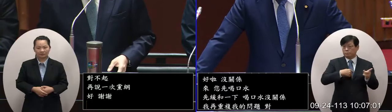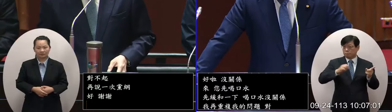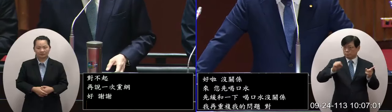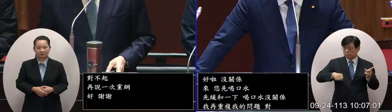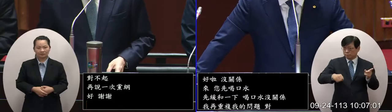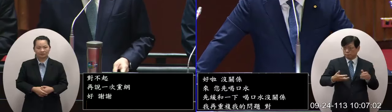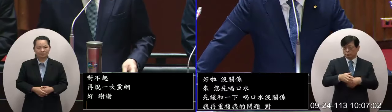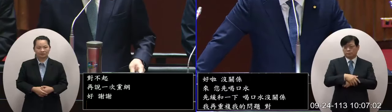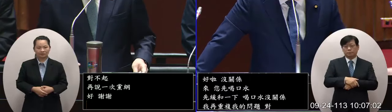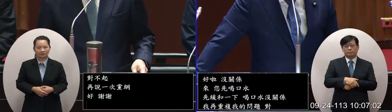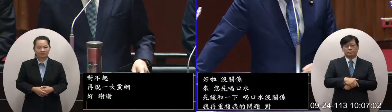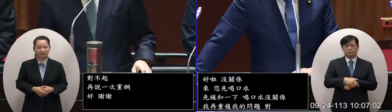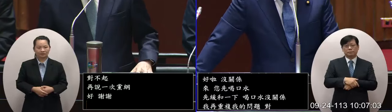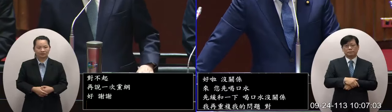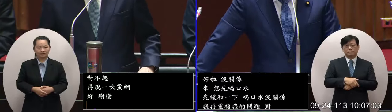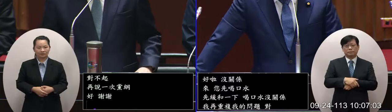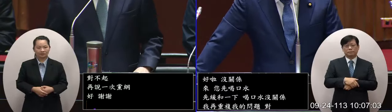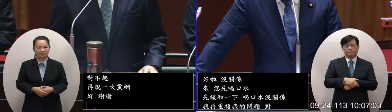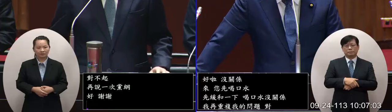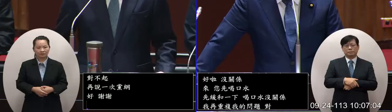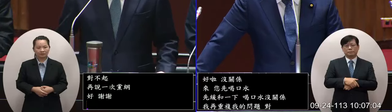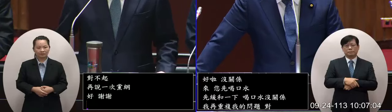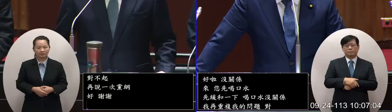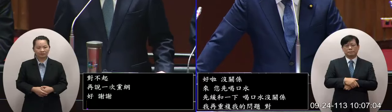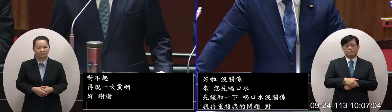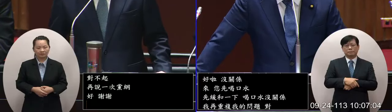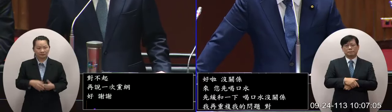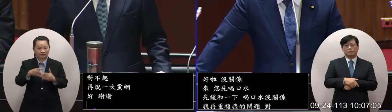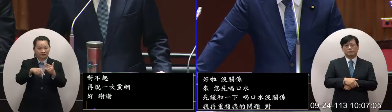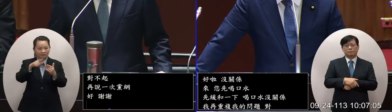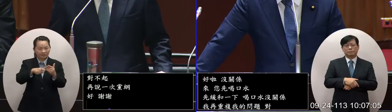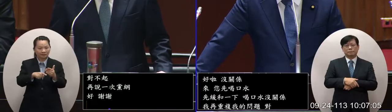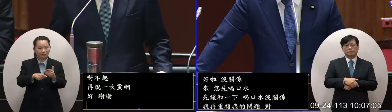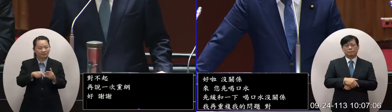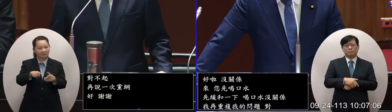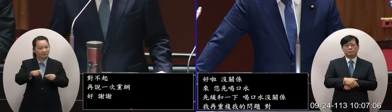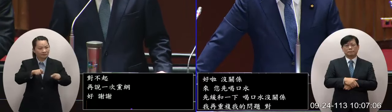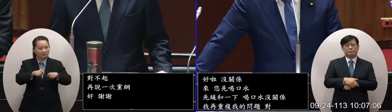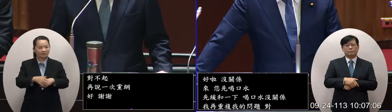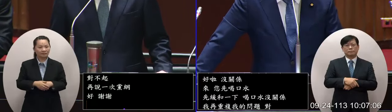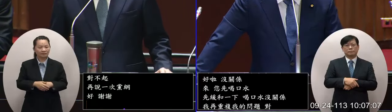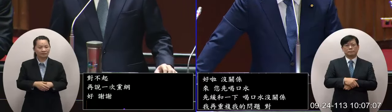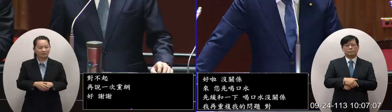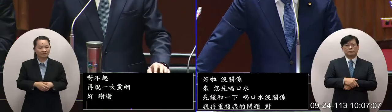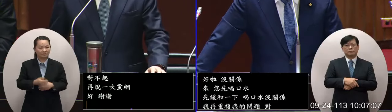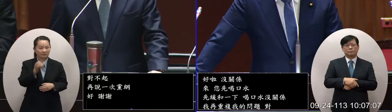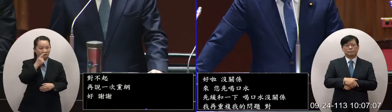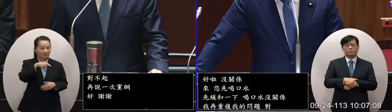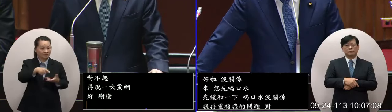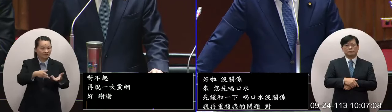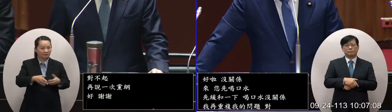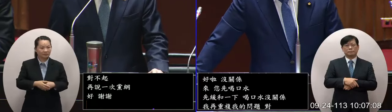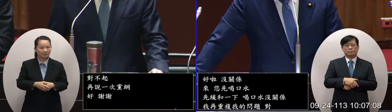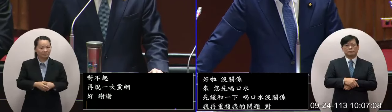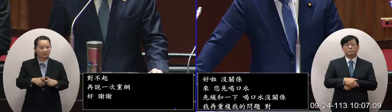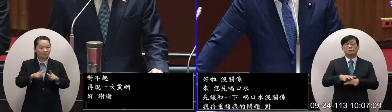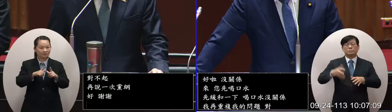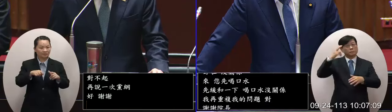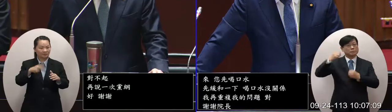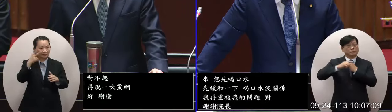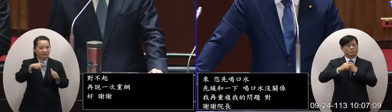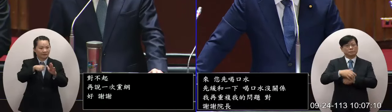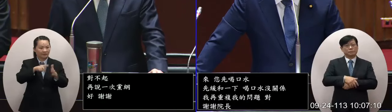成废除死刑吗？ 党纲这么写是严议它的可行性，那现在的可行不可行？ 问你啦，你赞不 宪法